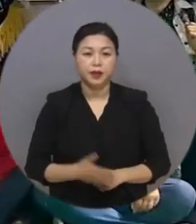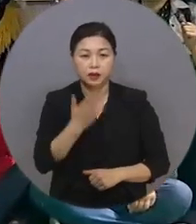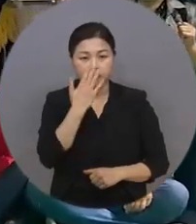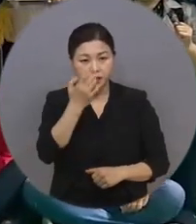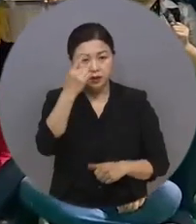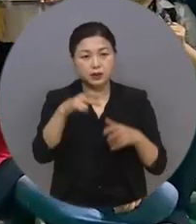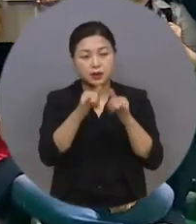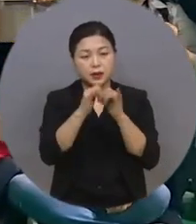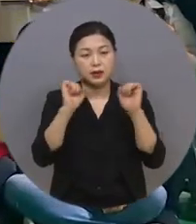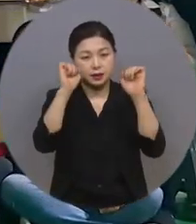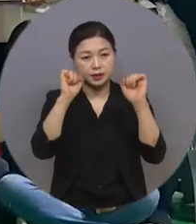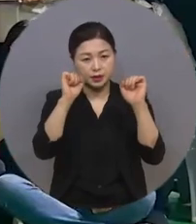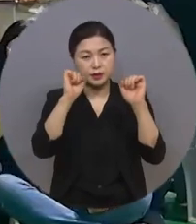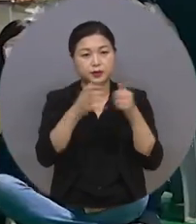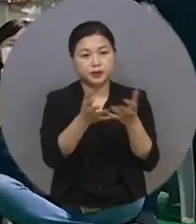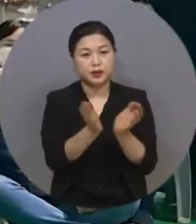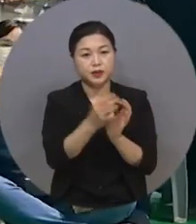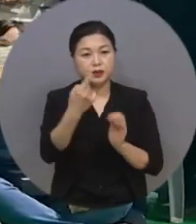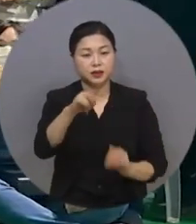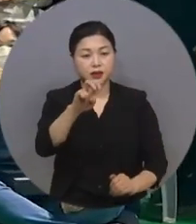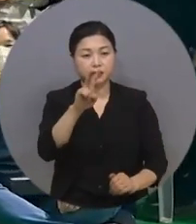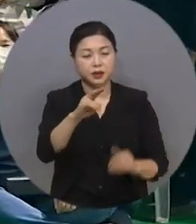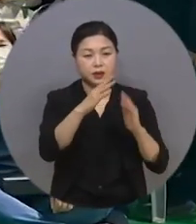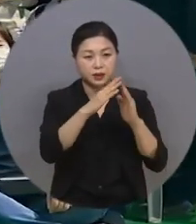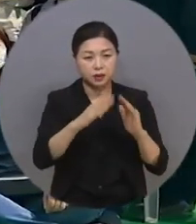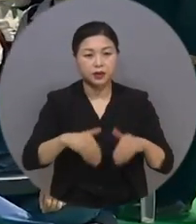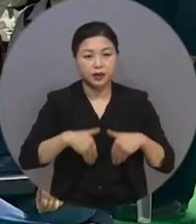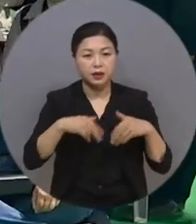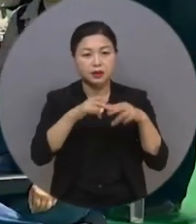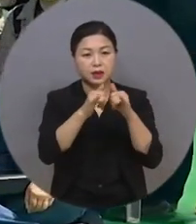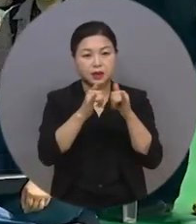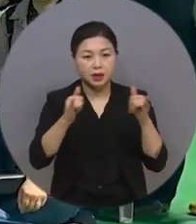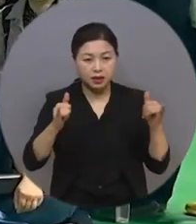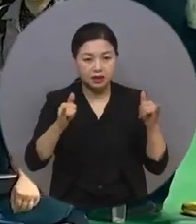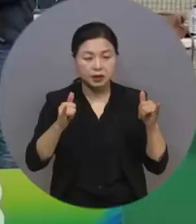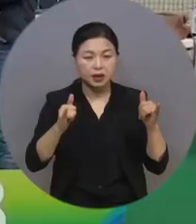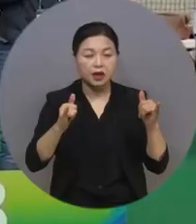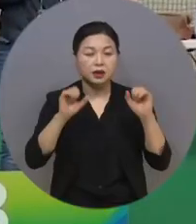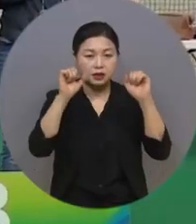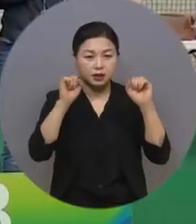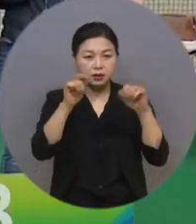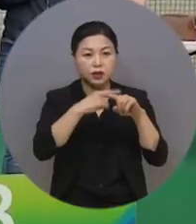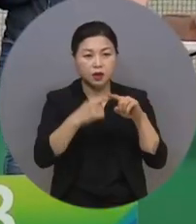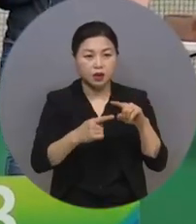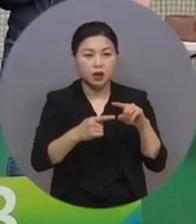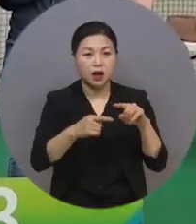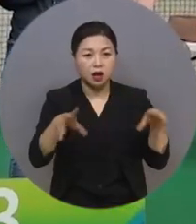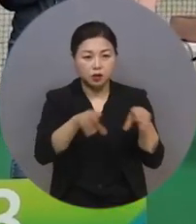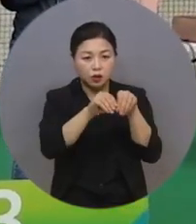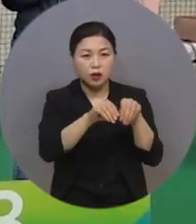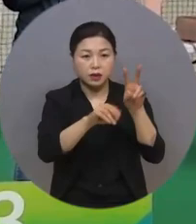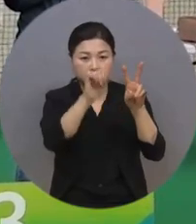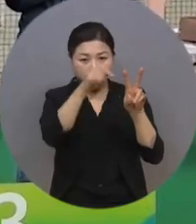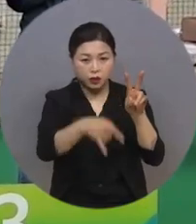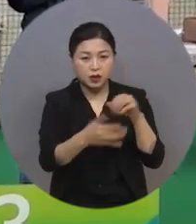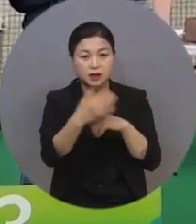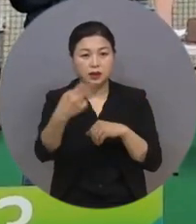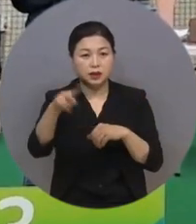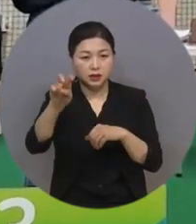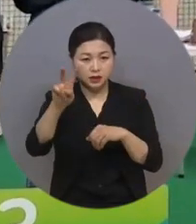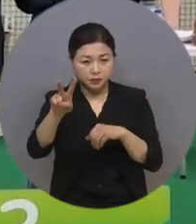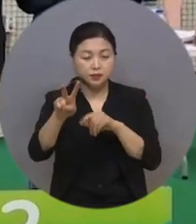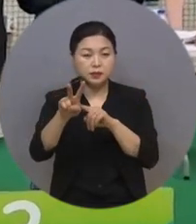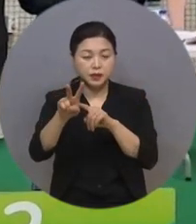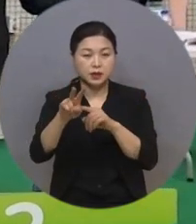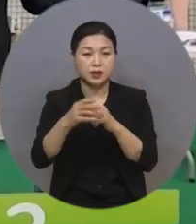순천시 장애인체육회는 202 전남 장애인체육대회 종합 2위에 오르고 202 전국 장애인 체육대회에서 총